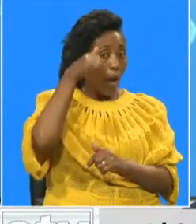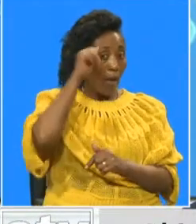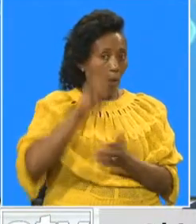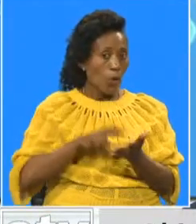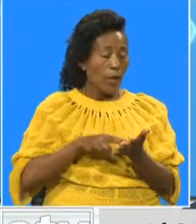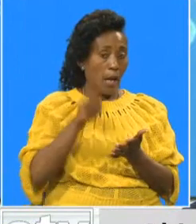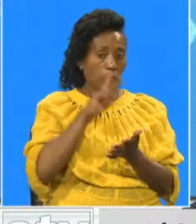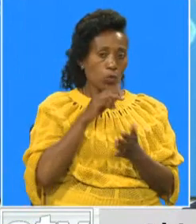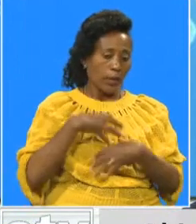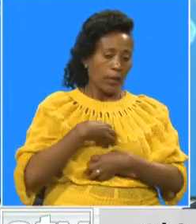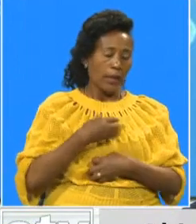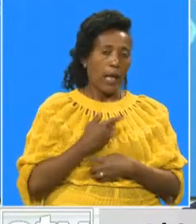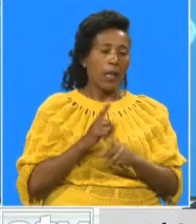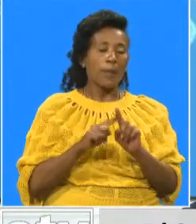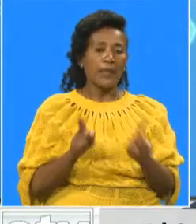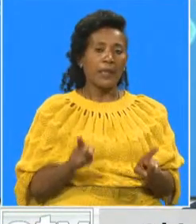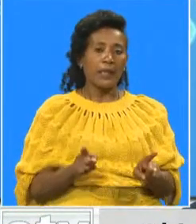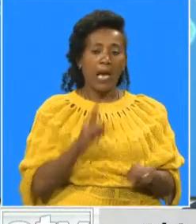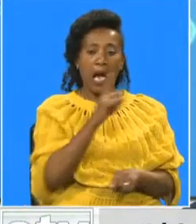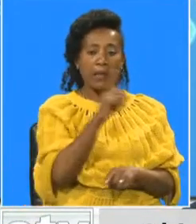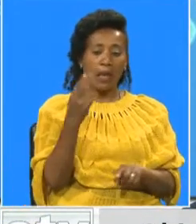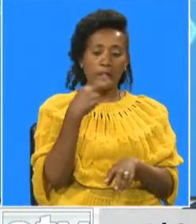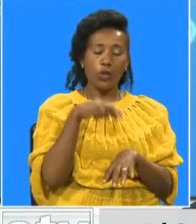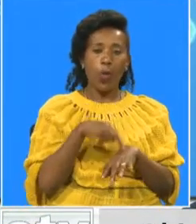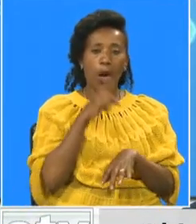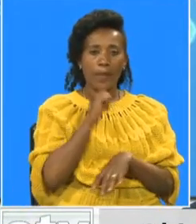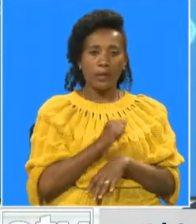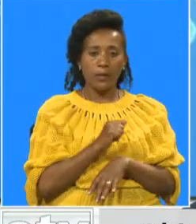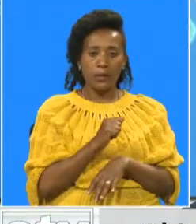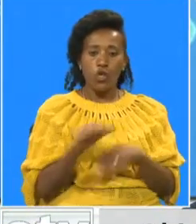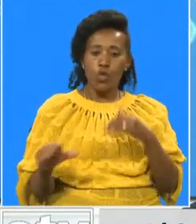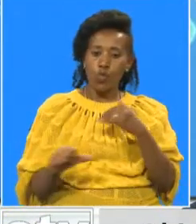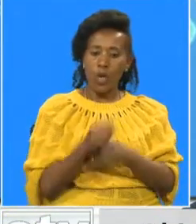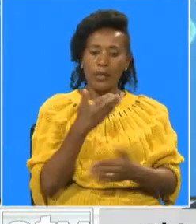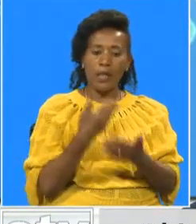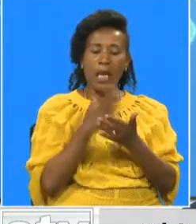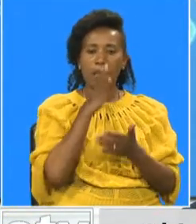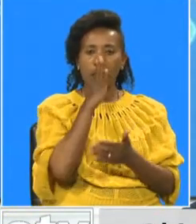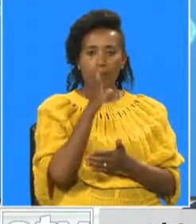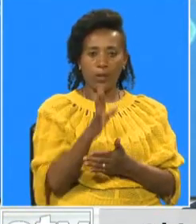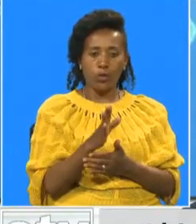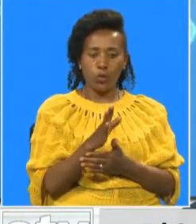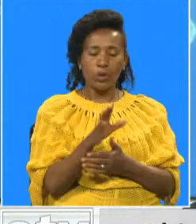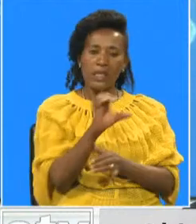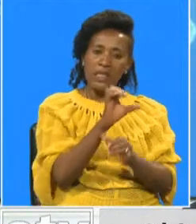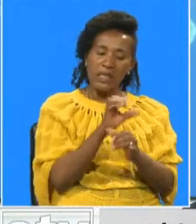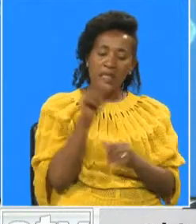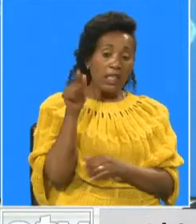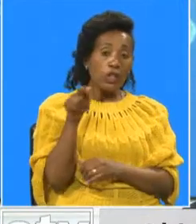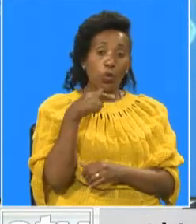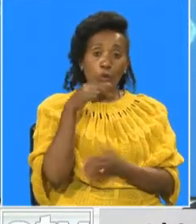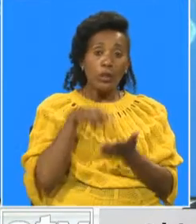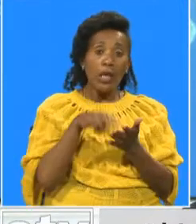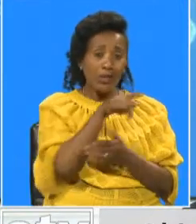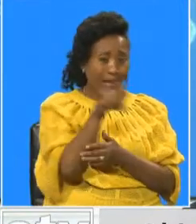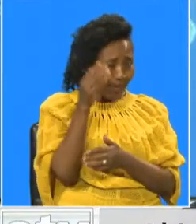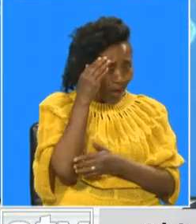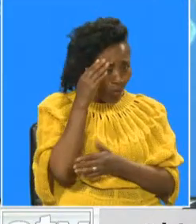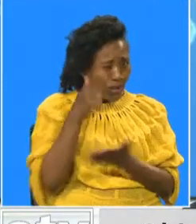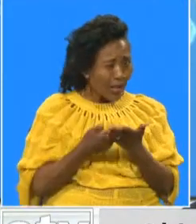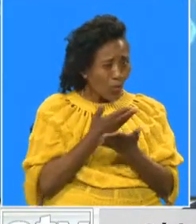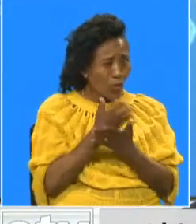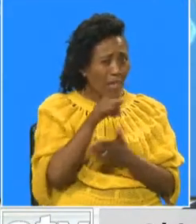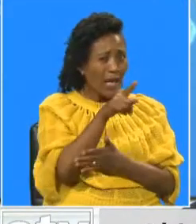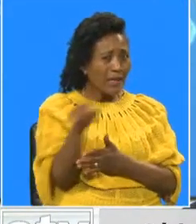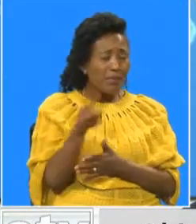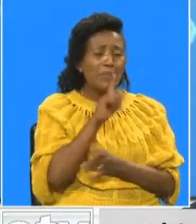ያነሱትም ቅሬታ አለ። በተለይ አንዳንድ ተቋማት ያው ጉዳትም ያልደረሰባቸው እሳቸው እንዳነሱት እናንተ ታውቁታላችሁ ይህን ጉዳይ።